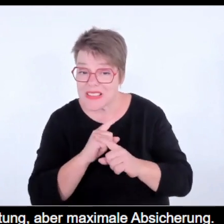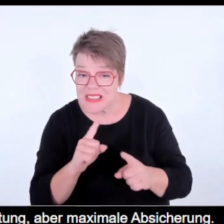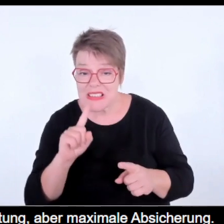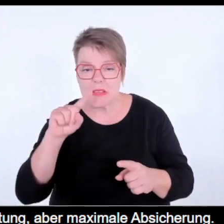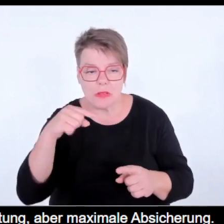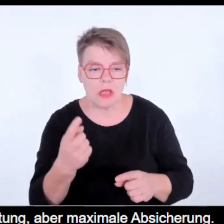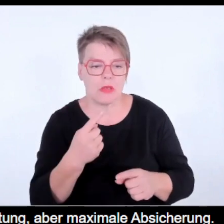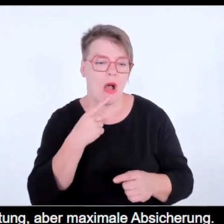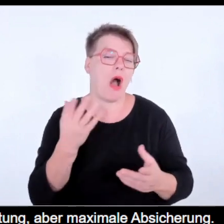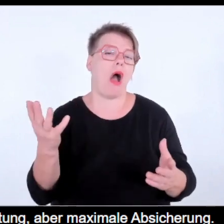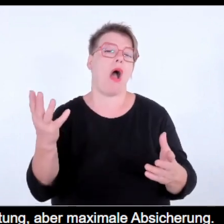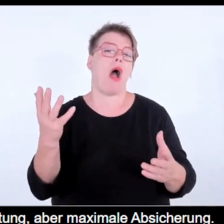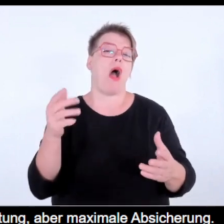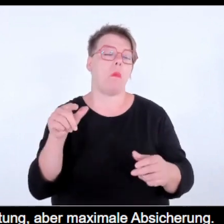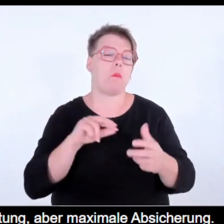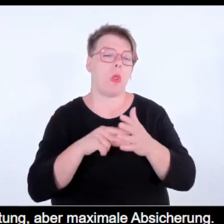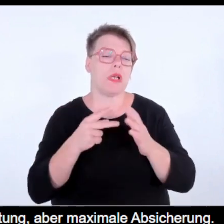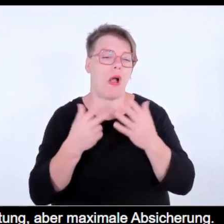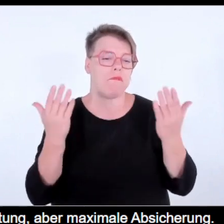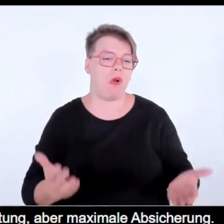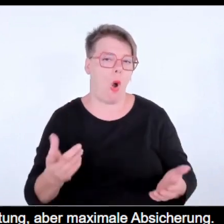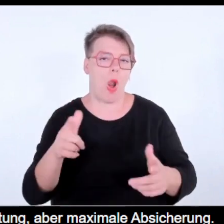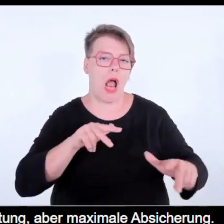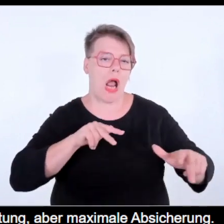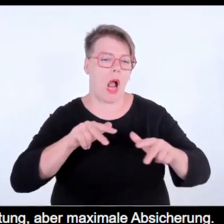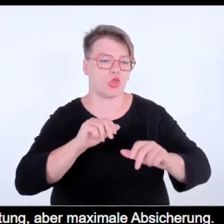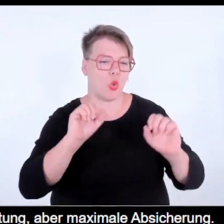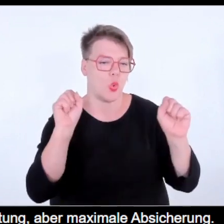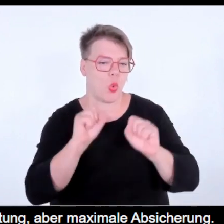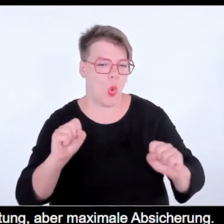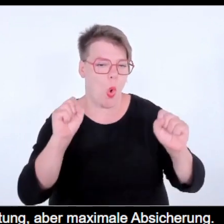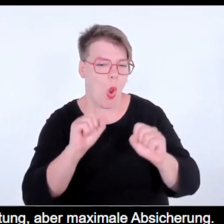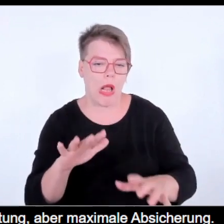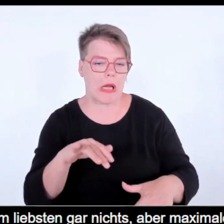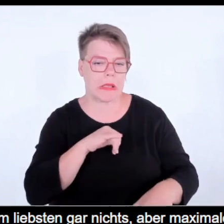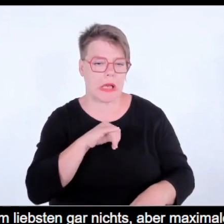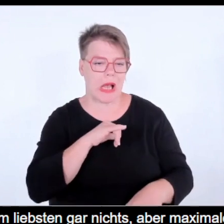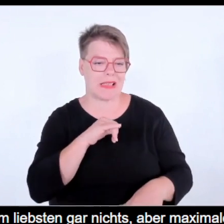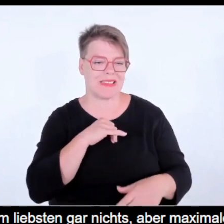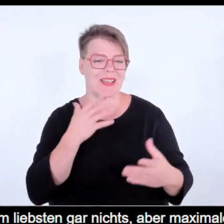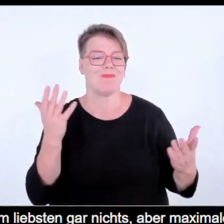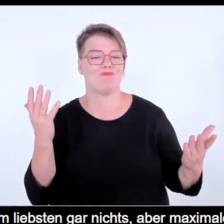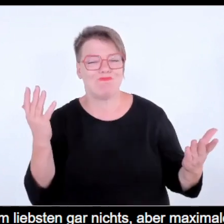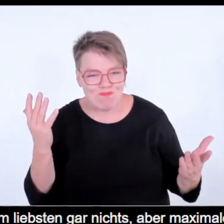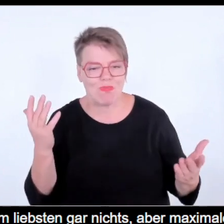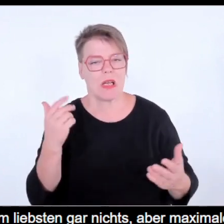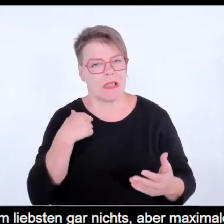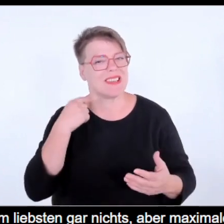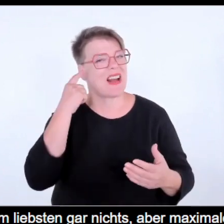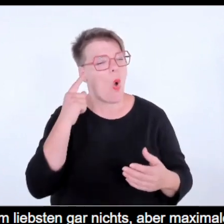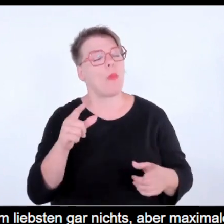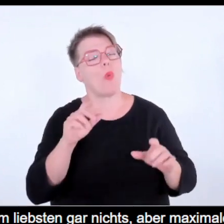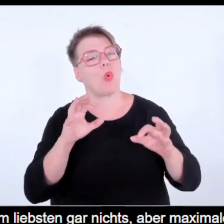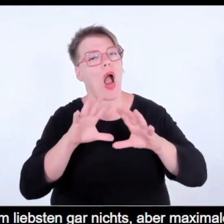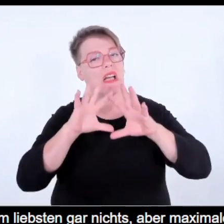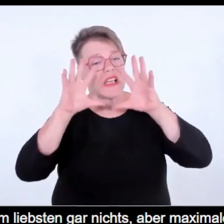Realität. Bis hin zu der Tatsache, wenn auch Wirtschaftsverbände sagen, wir müssen endlich Bürokratie abbauen. Man könnte auch dort beispielsweise manche